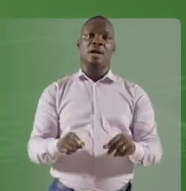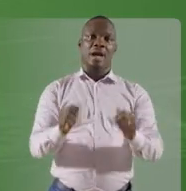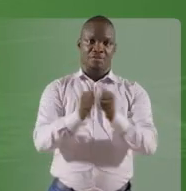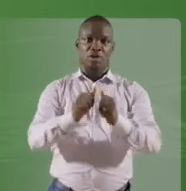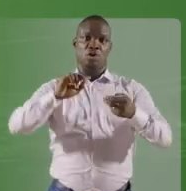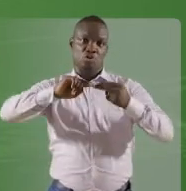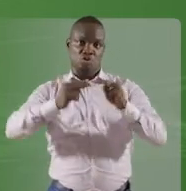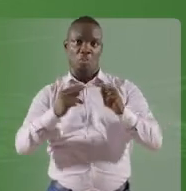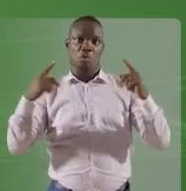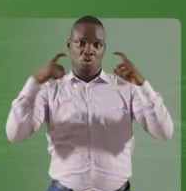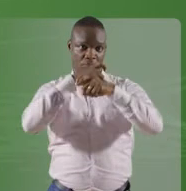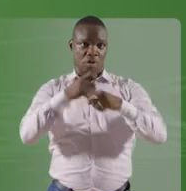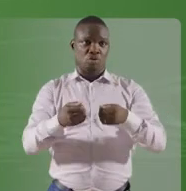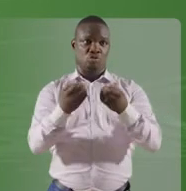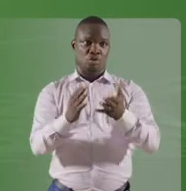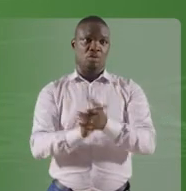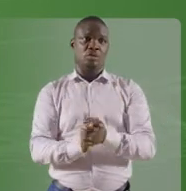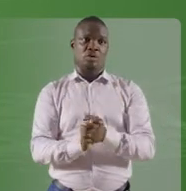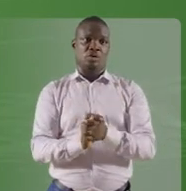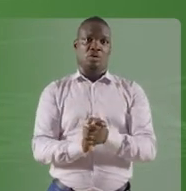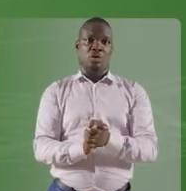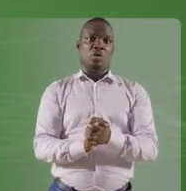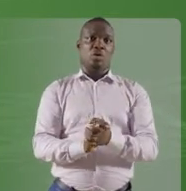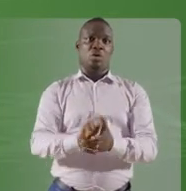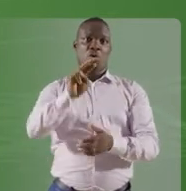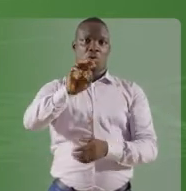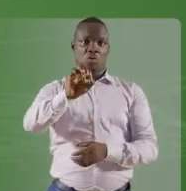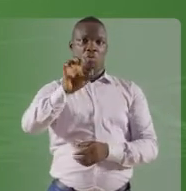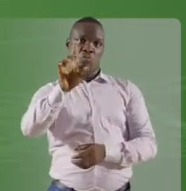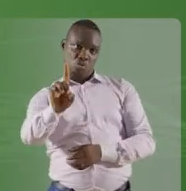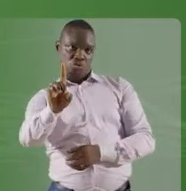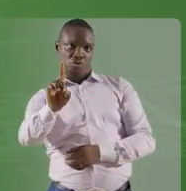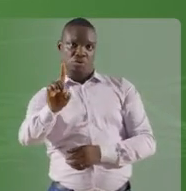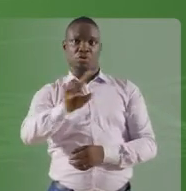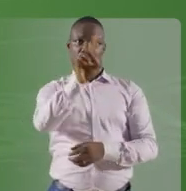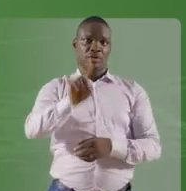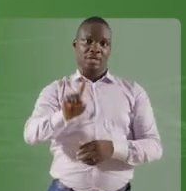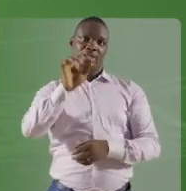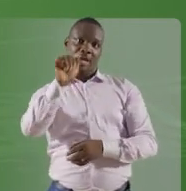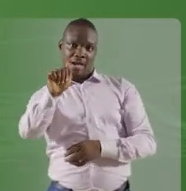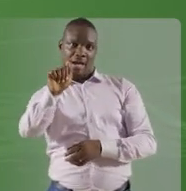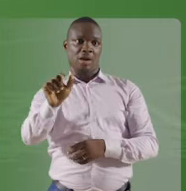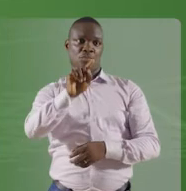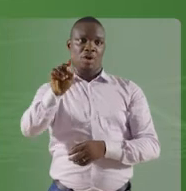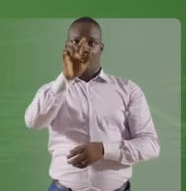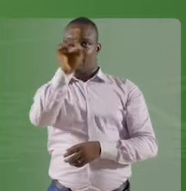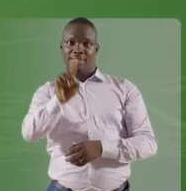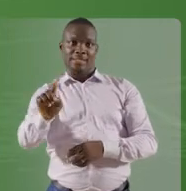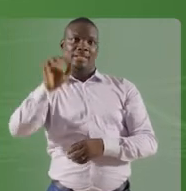vont donner module de ZB moins ZA égale au module de ZC moins ZA. Le